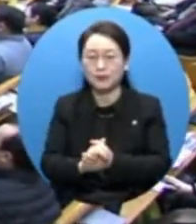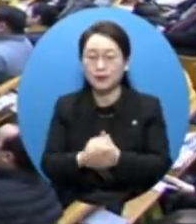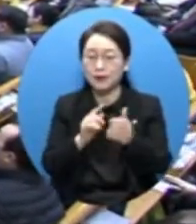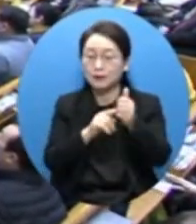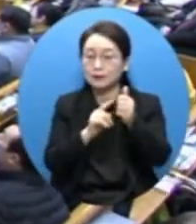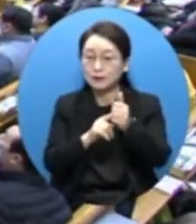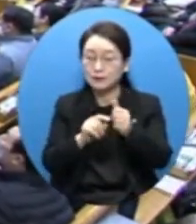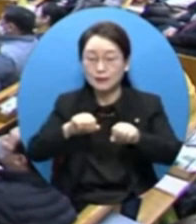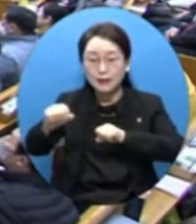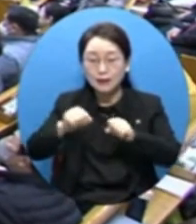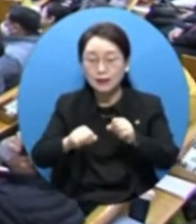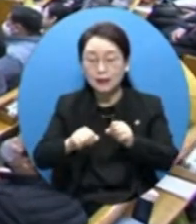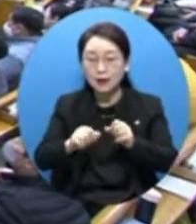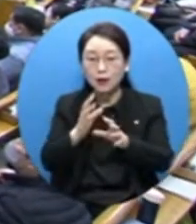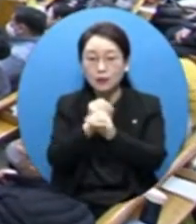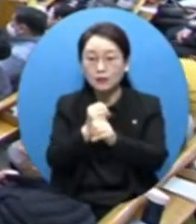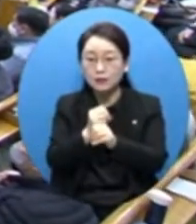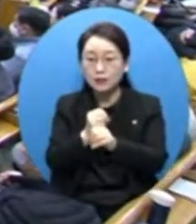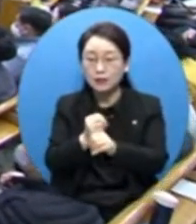주전